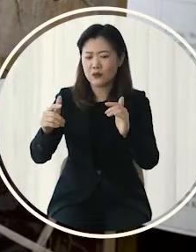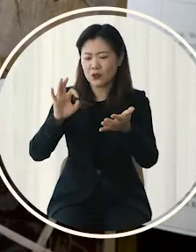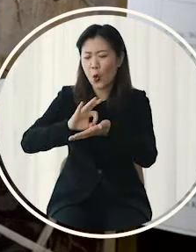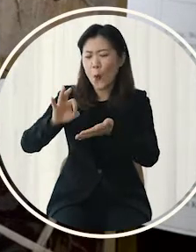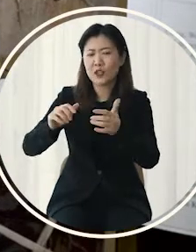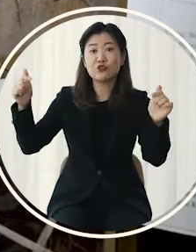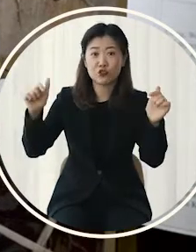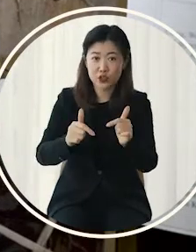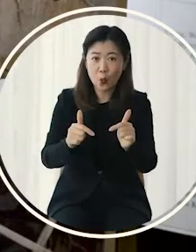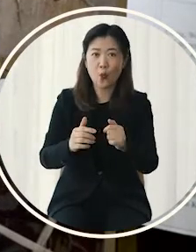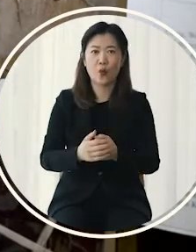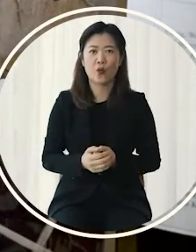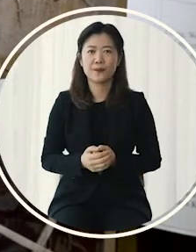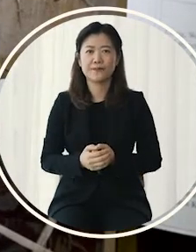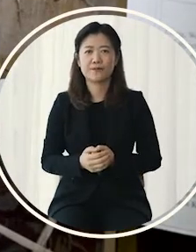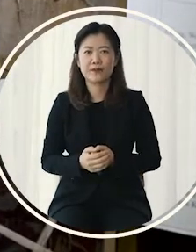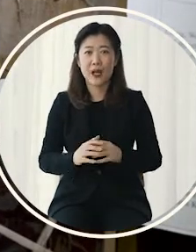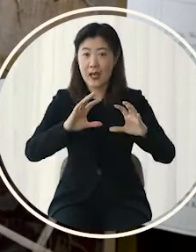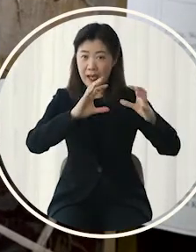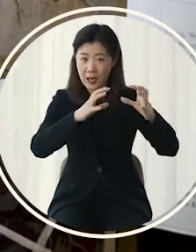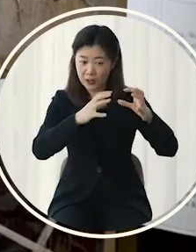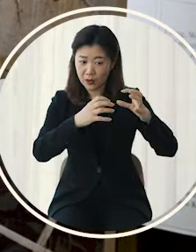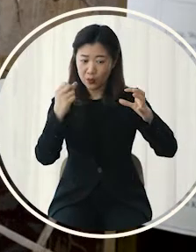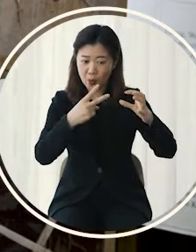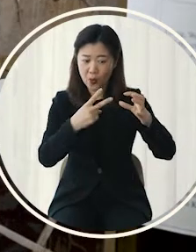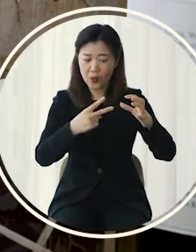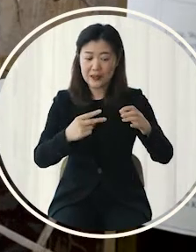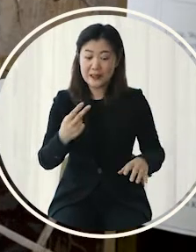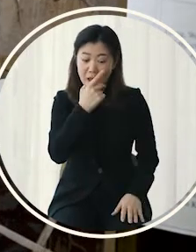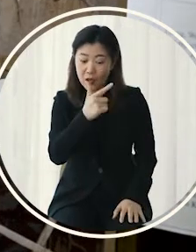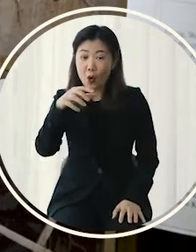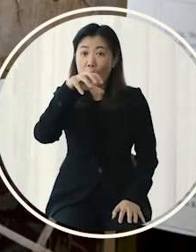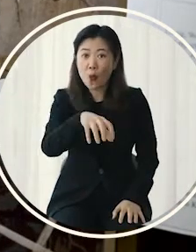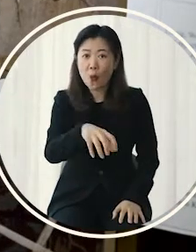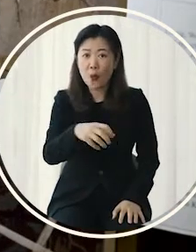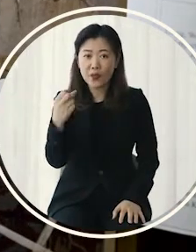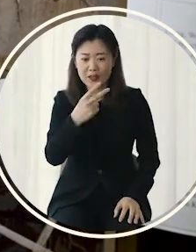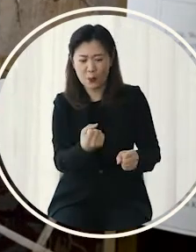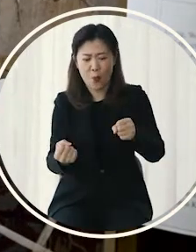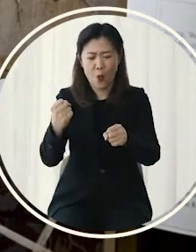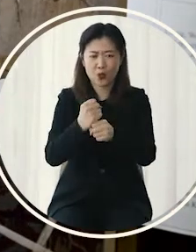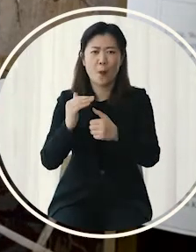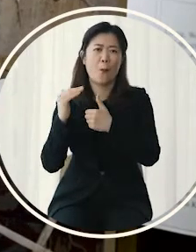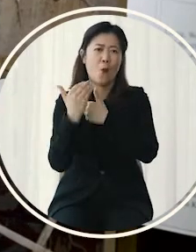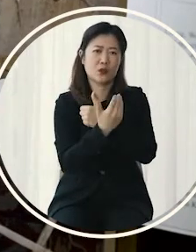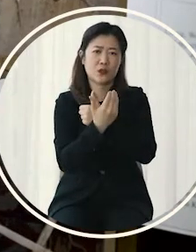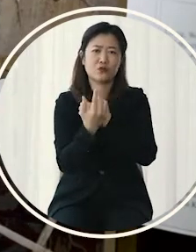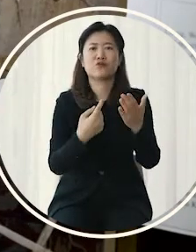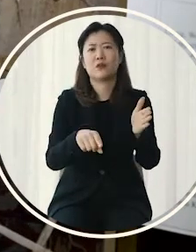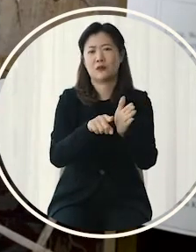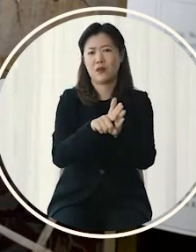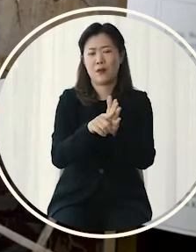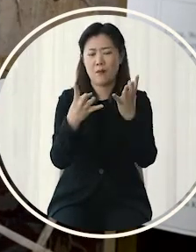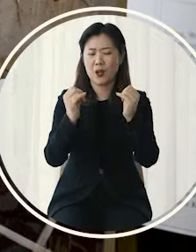그러니까 자원의 사용을 좀 줄이고, 그리고 국가에서는 이런 생태계를 보건시키고 보존시키기 위해서 더